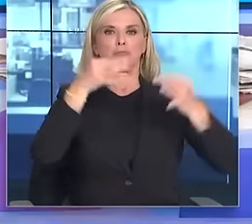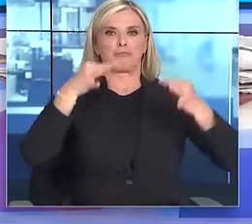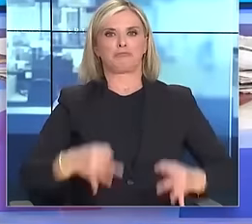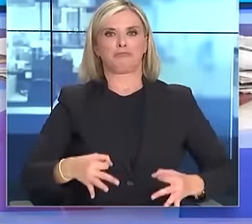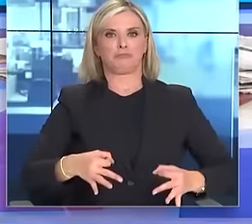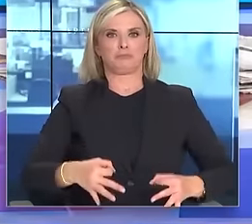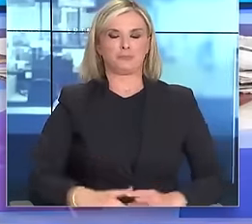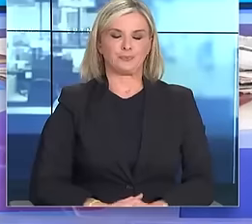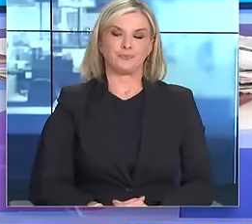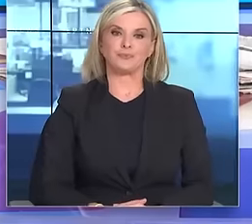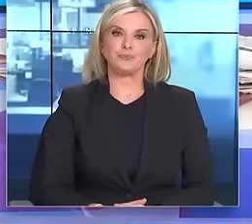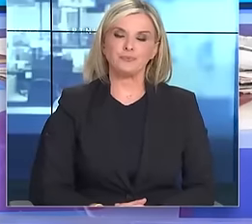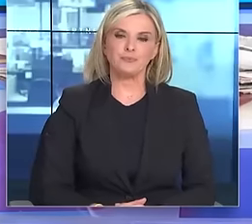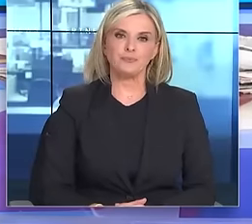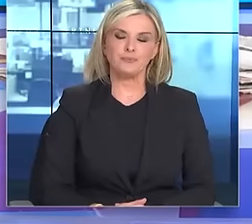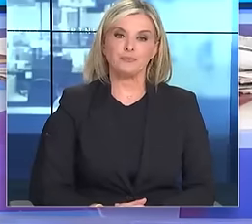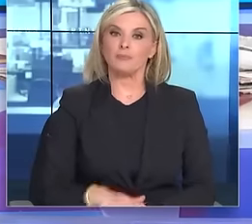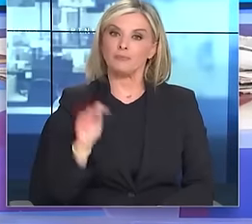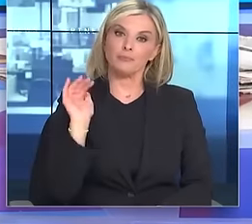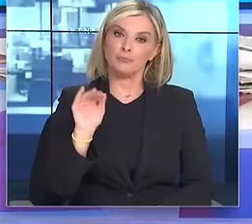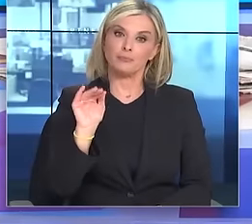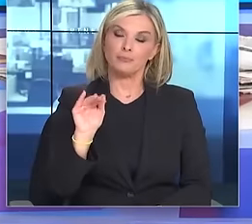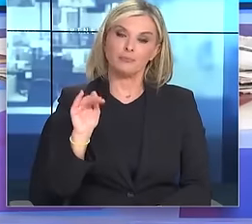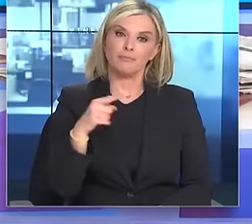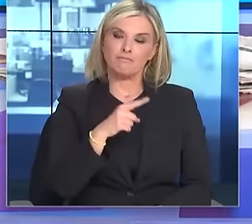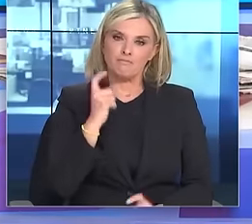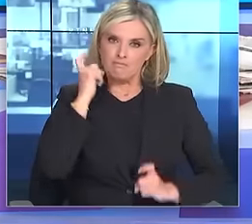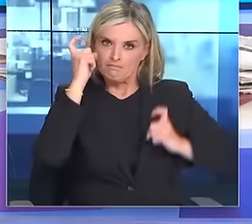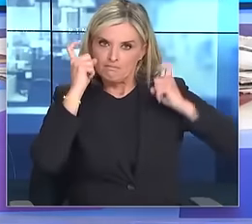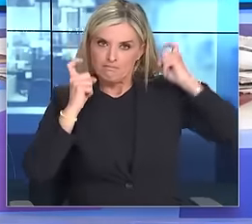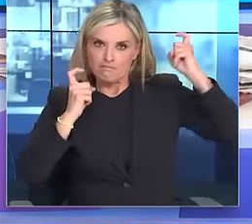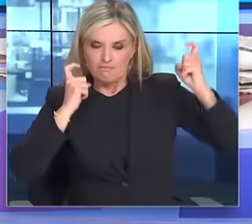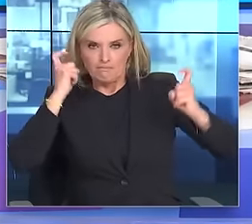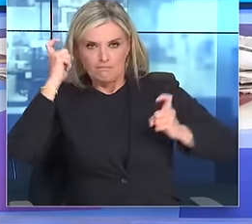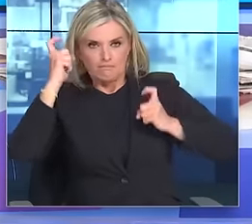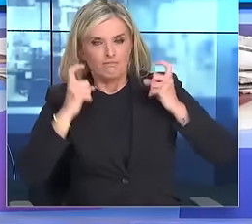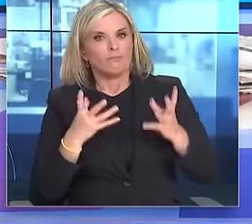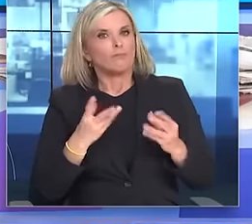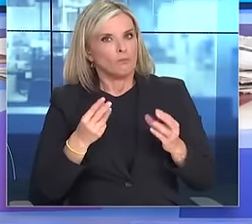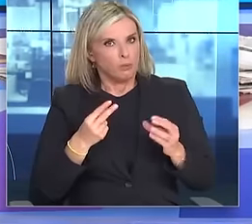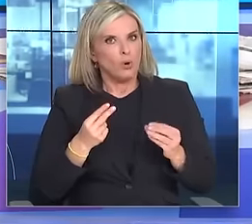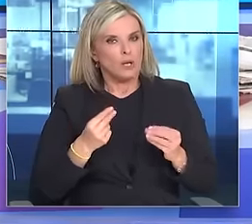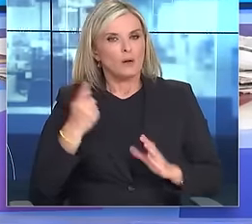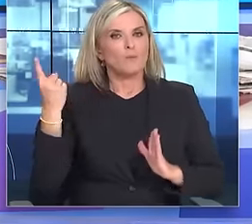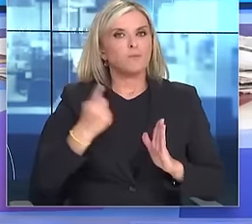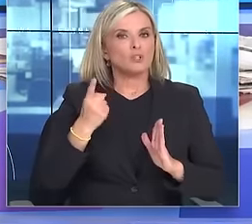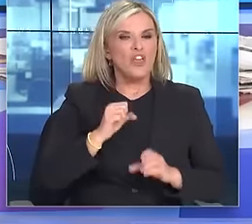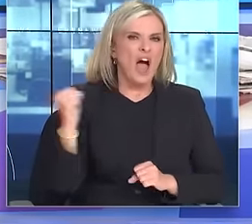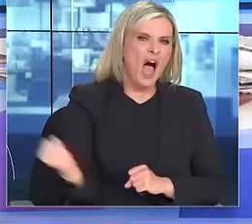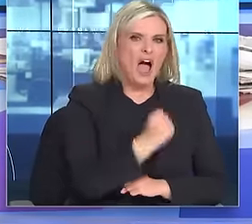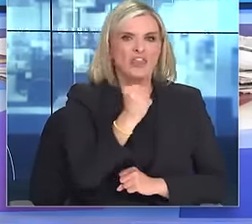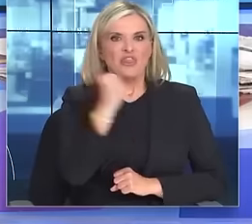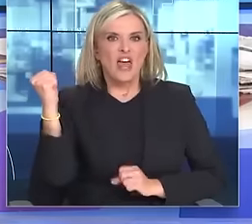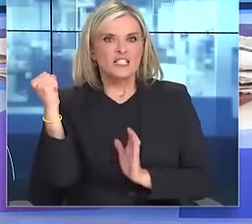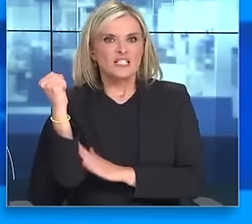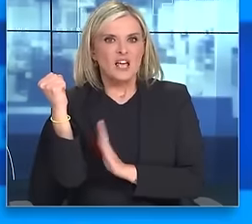ρωτήσω τώρα κάτι άλλο. Σας προβληματίζει το γεγονός ότι φαίνεται να υπάρχει μια μεγάλη αύξηση των ποσοστών που παίρνουν τα κόμματα δεξιότερα της Νέας